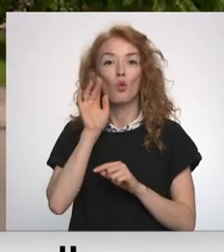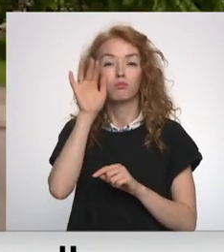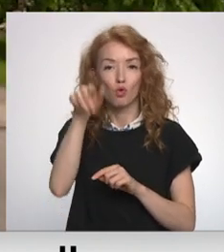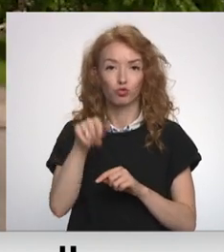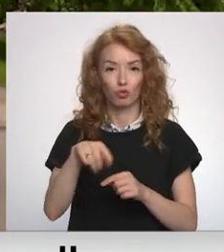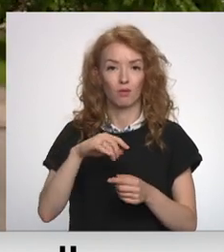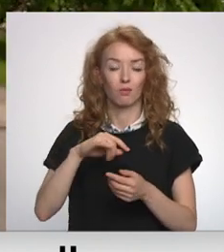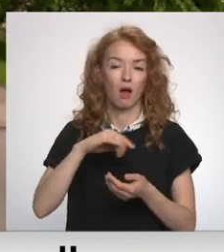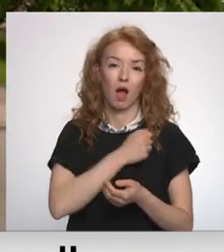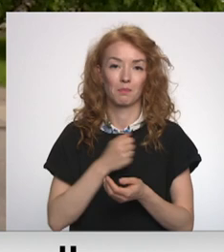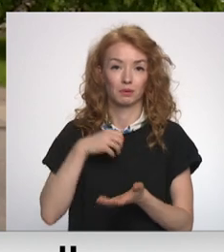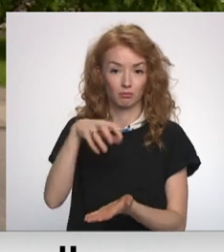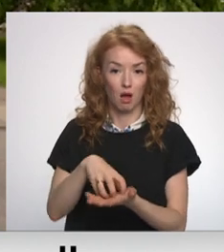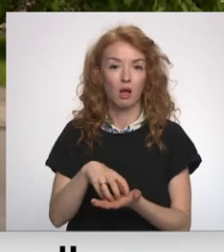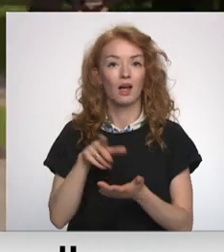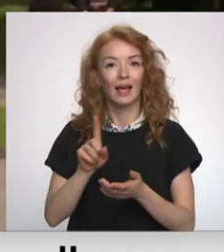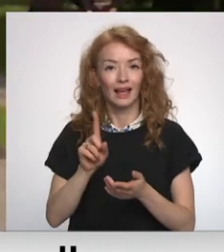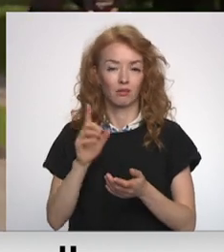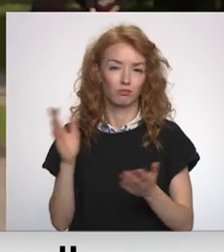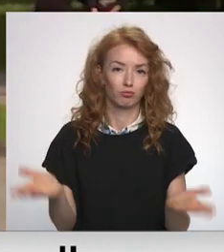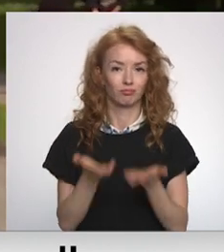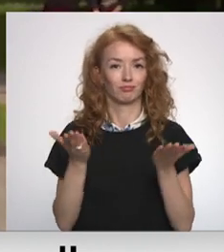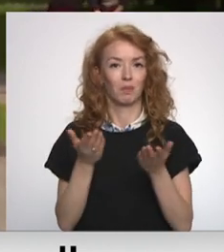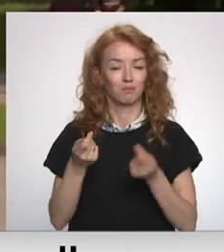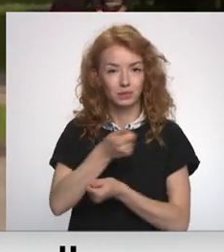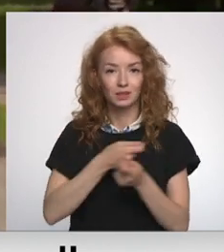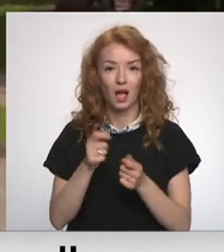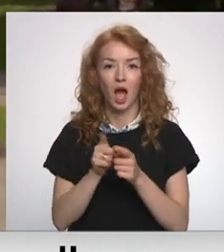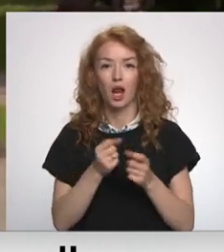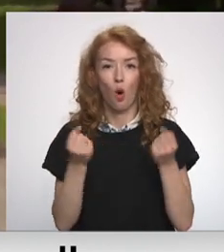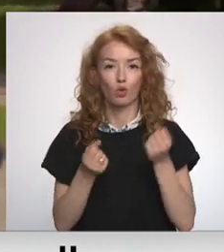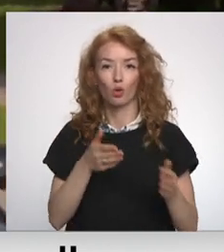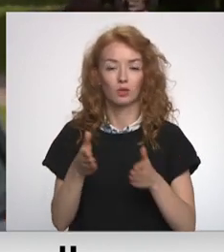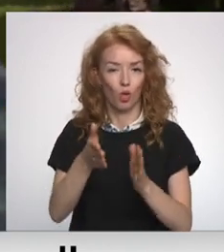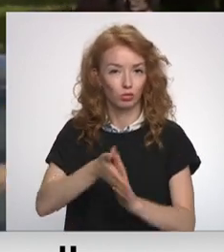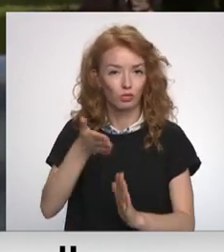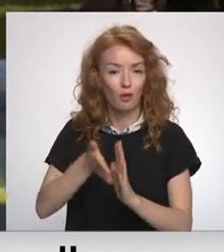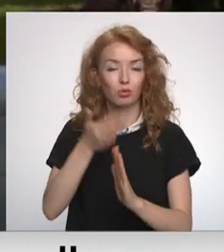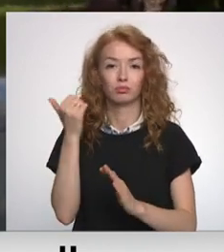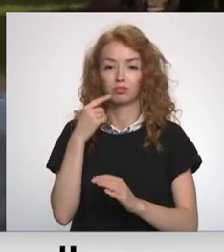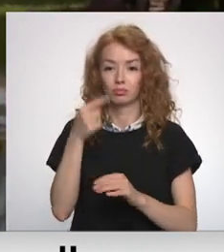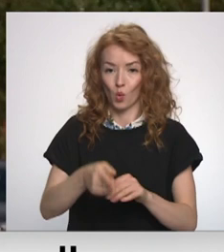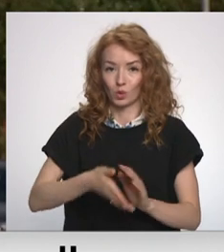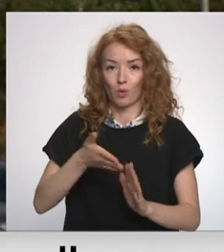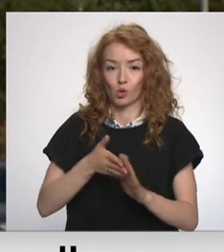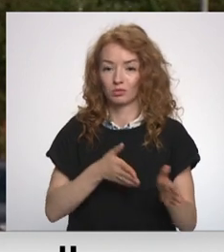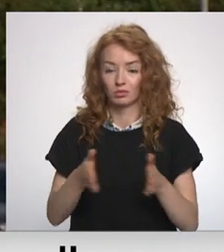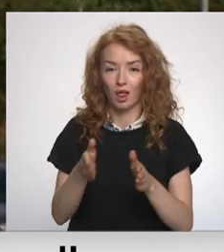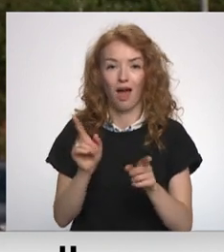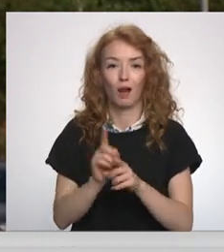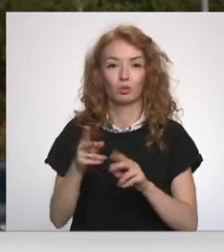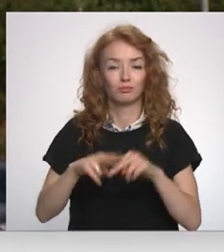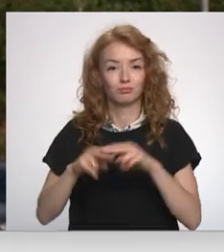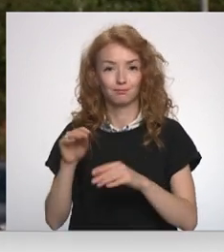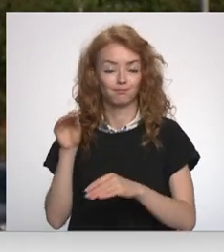poligonu, jo tas būs stimuls gan biznesa attīstībai, gan autoceļu atjaunošanai. Uzlabosies esošie ceļi un gan jau tiks